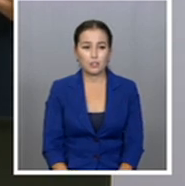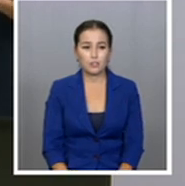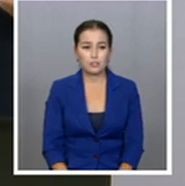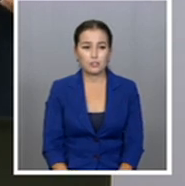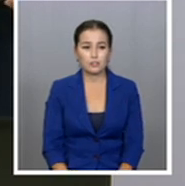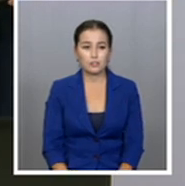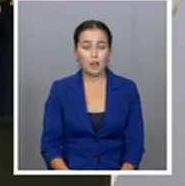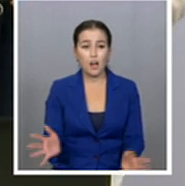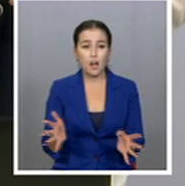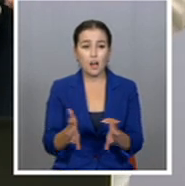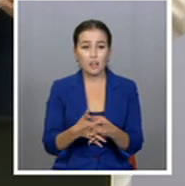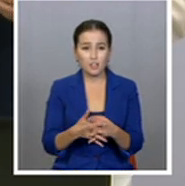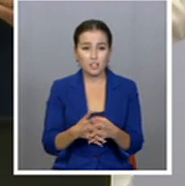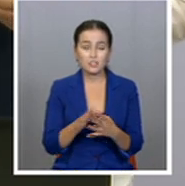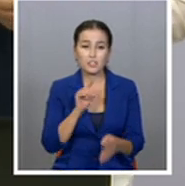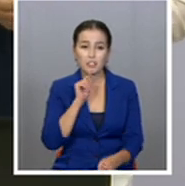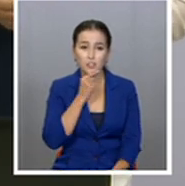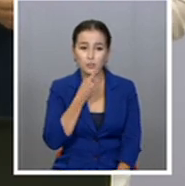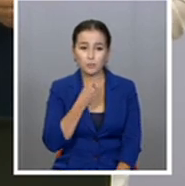Аралас экономика.